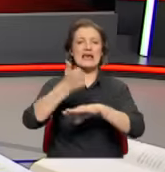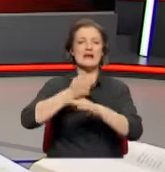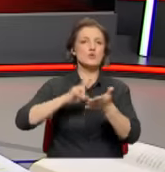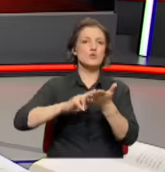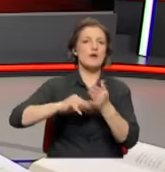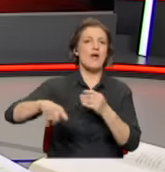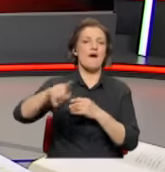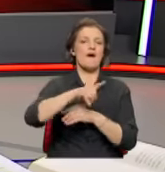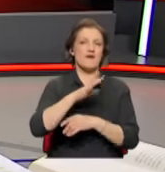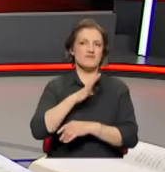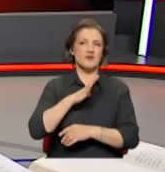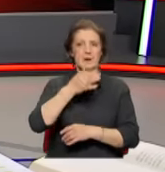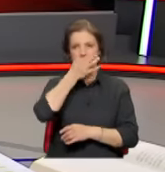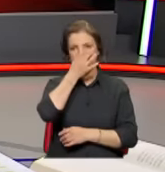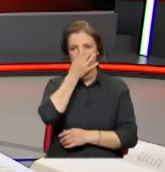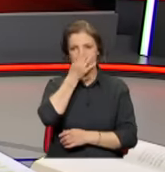var.